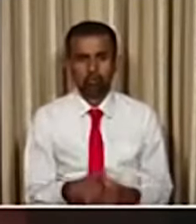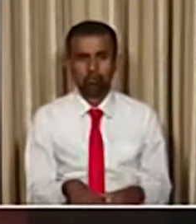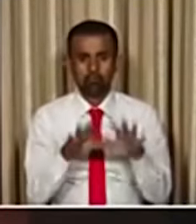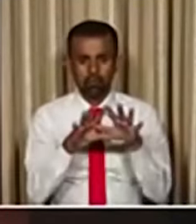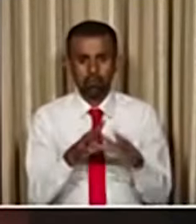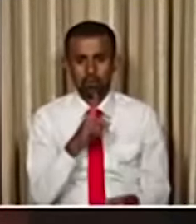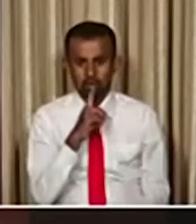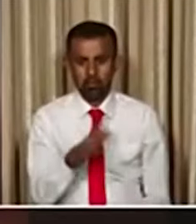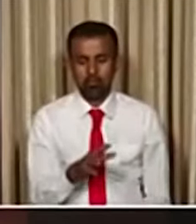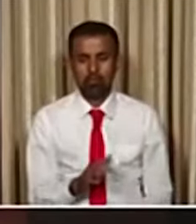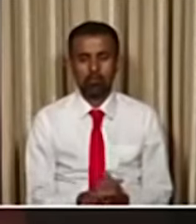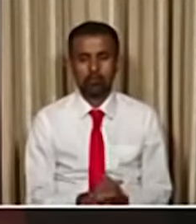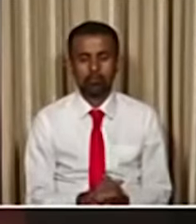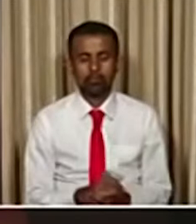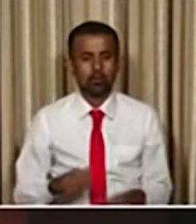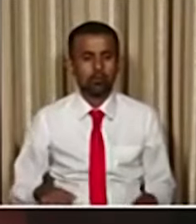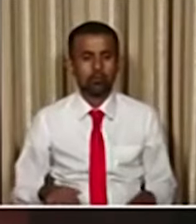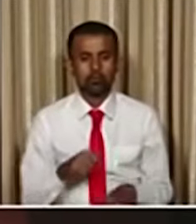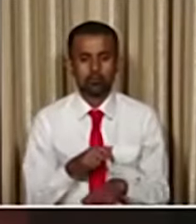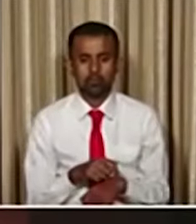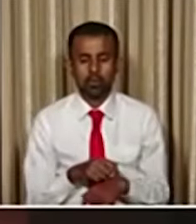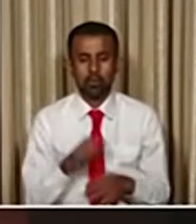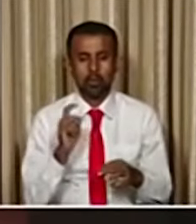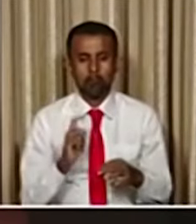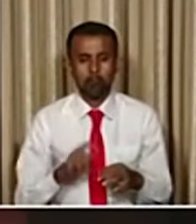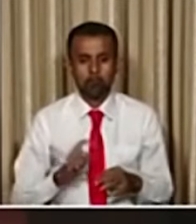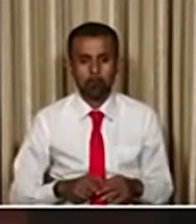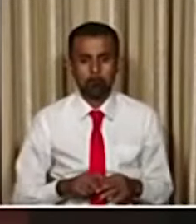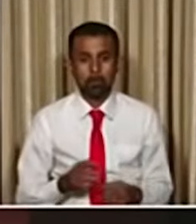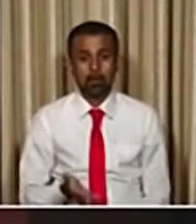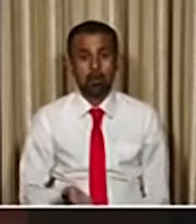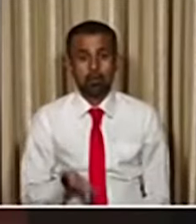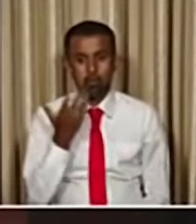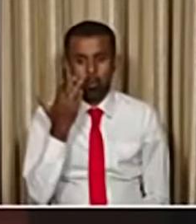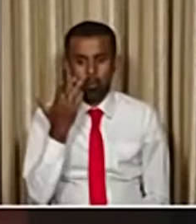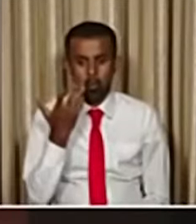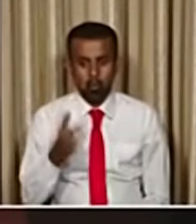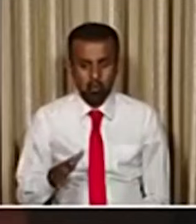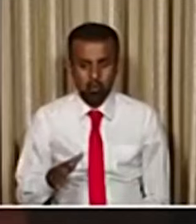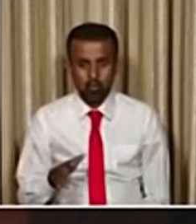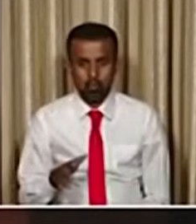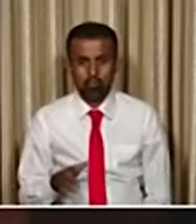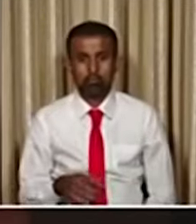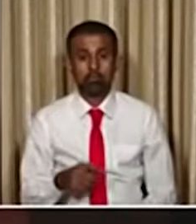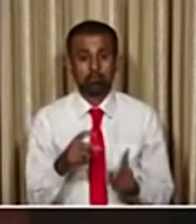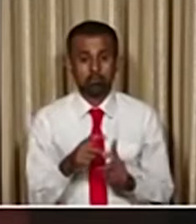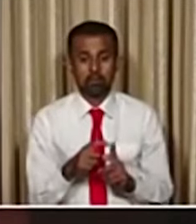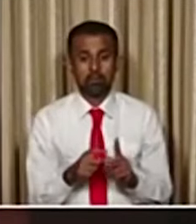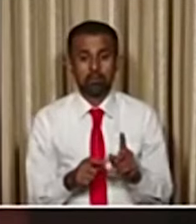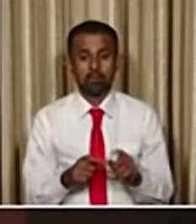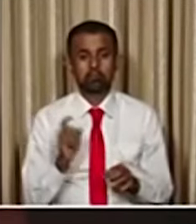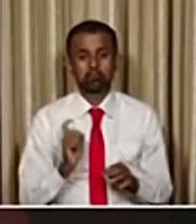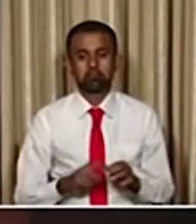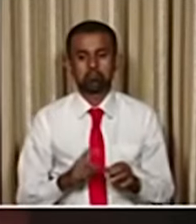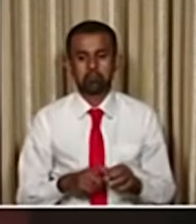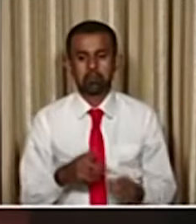පහදලා දුන්නා. හැබැයි මේ වෙන විටත් මේ ප්‍රශ්නය උග්‍ර අතට පත් වෙලා මේක දැන් බරපතල මානුෂීය ප්‍රශ්නයක්